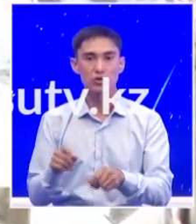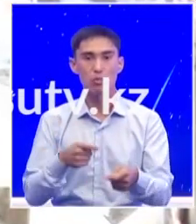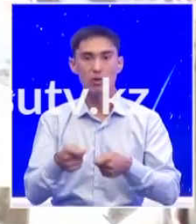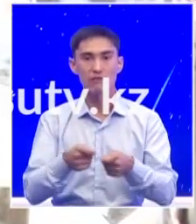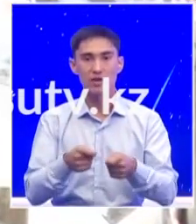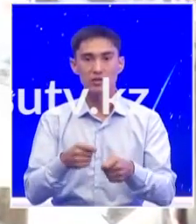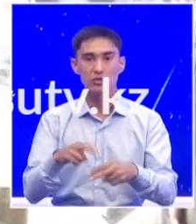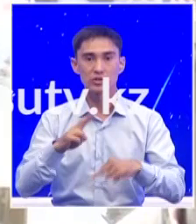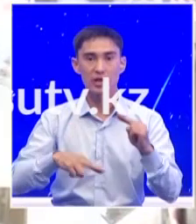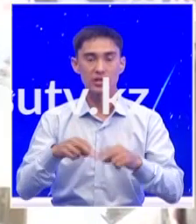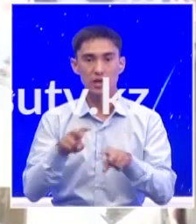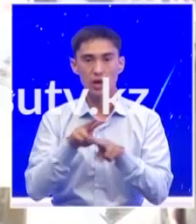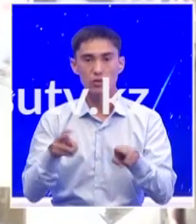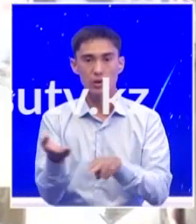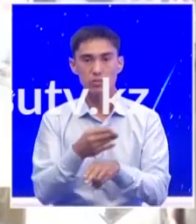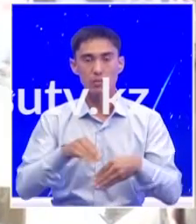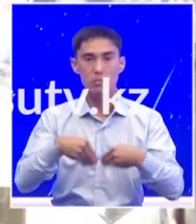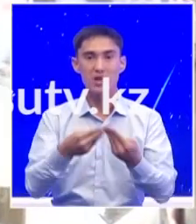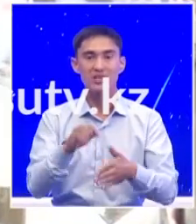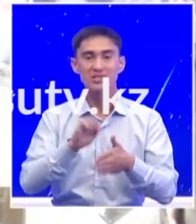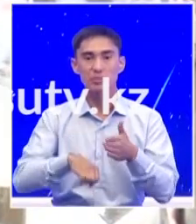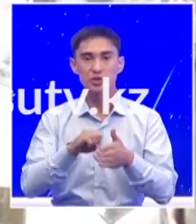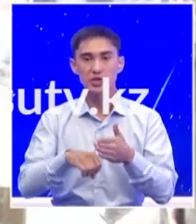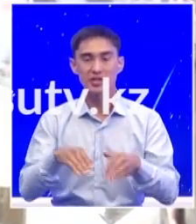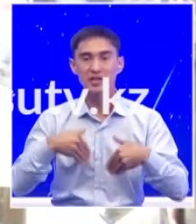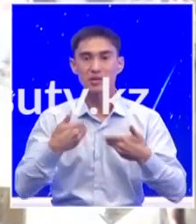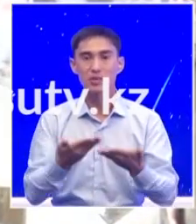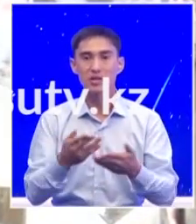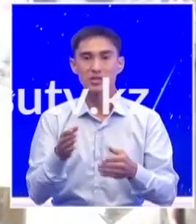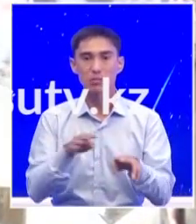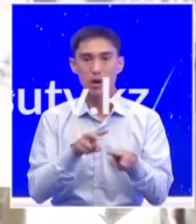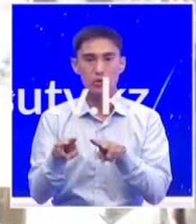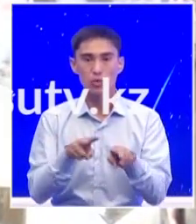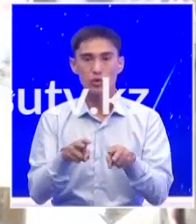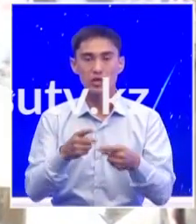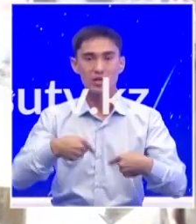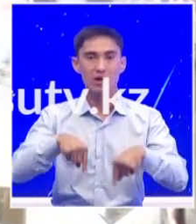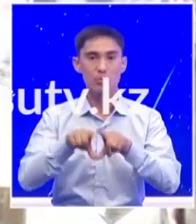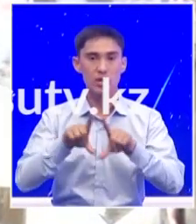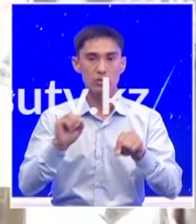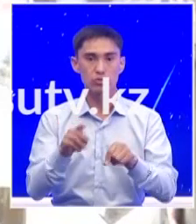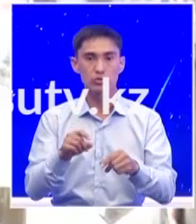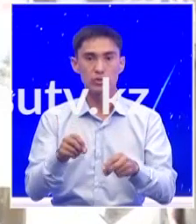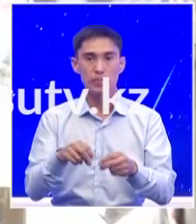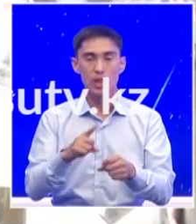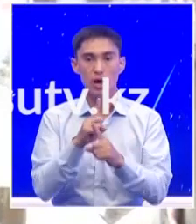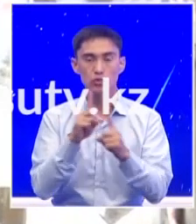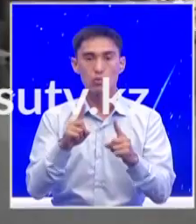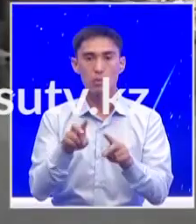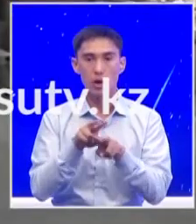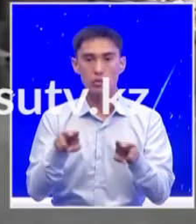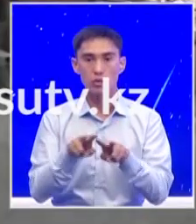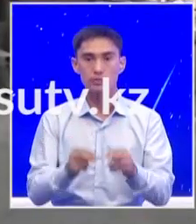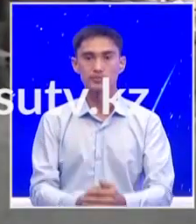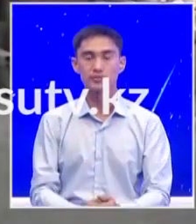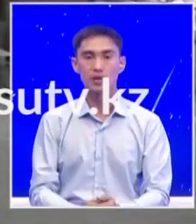управлению градостроительного контроля нами были переданы замечания и рекомендации. Мониторинг данного объекта будет на особом контроле.